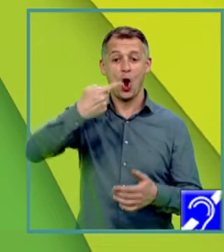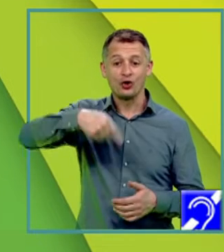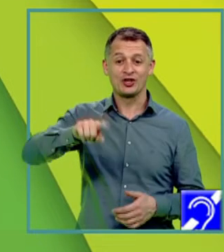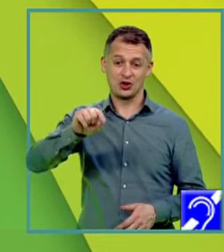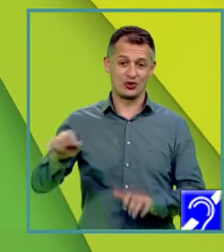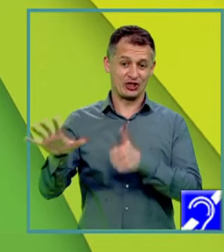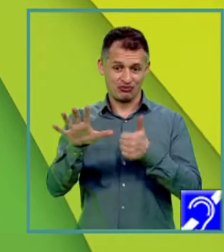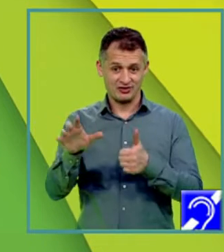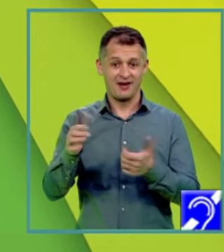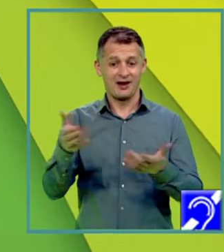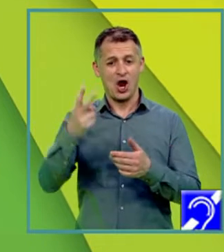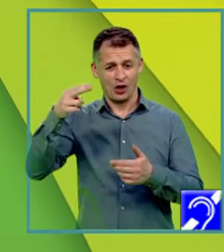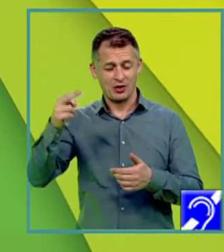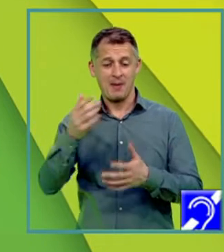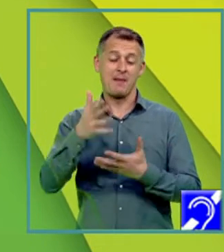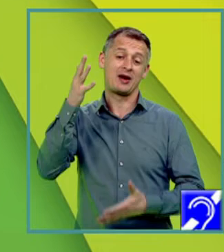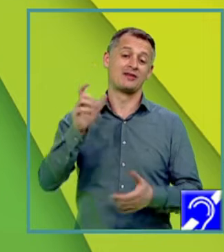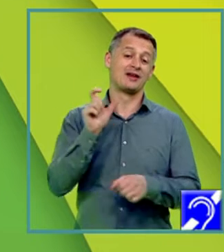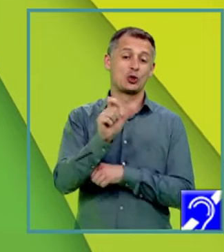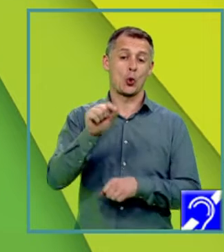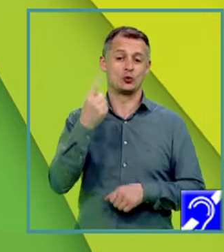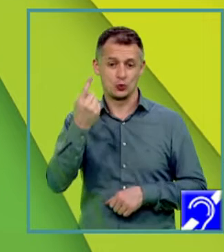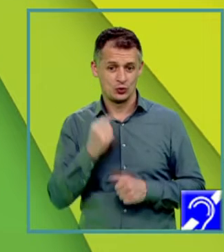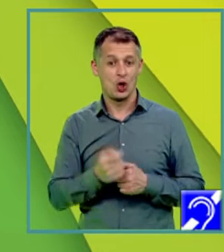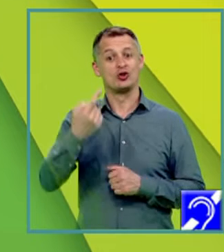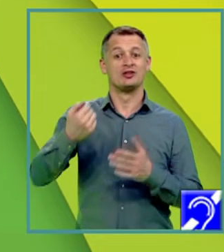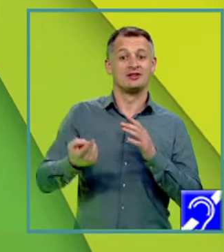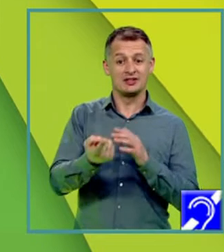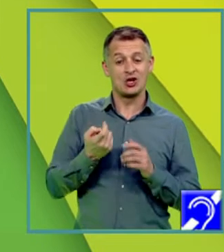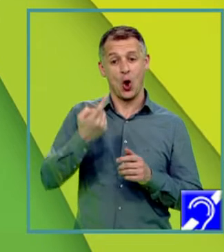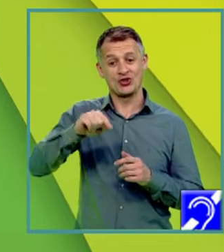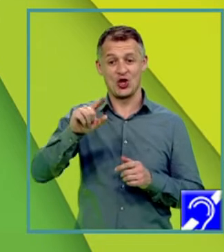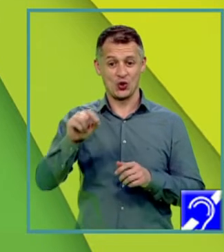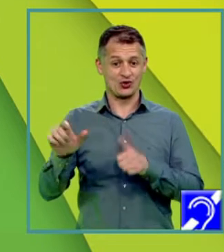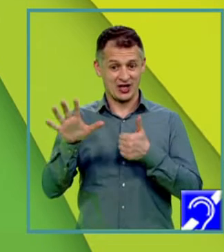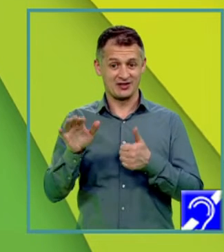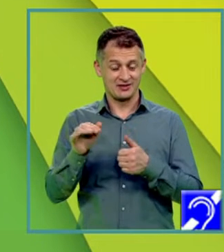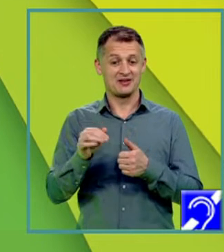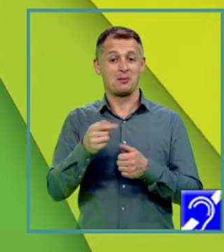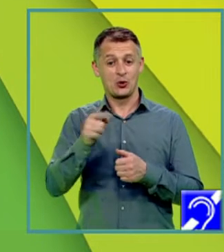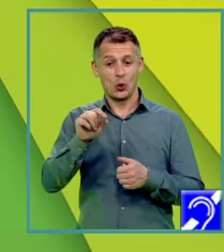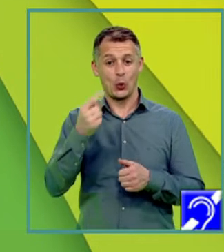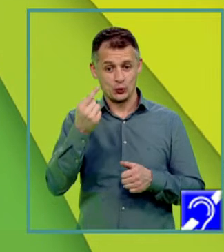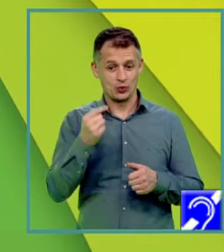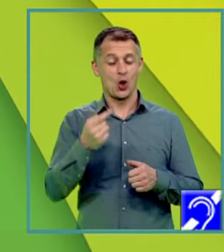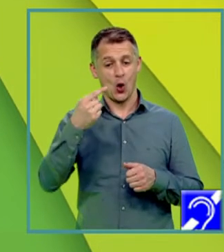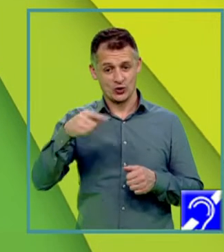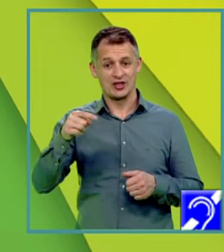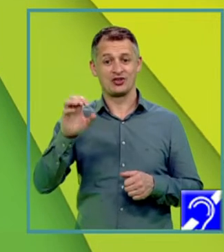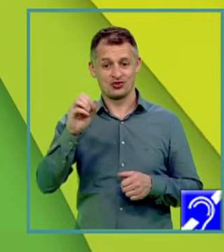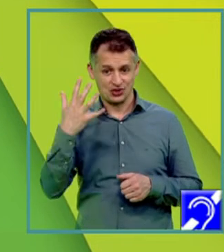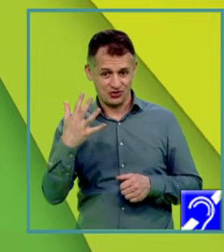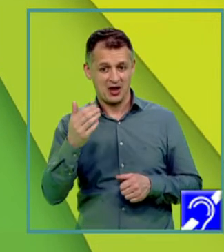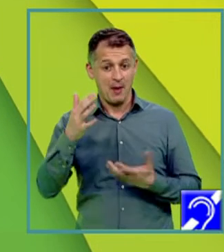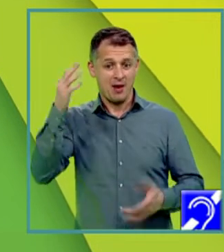126 care în continuare mai mare decât 21 din 126 îl scădem pe 250 se obține 105 care în continuare mai